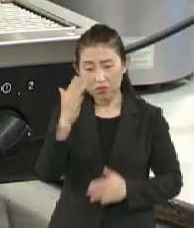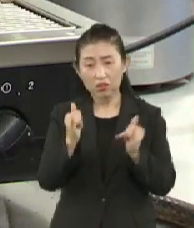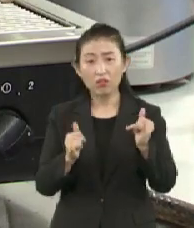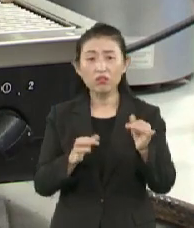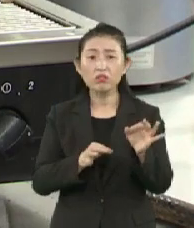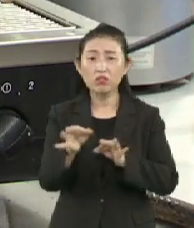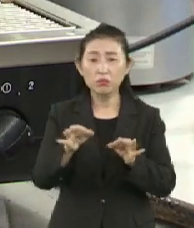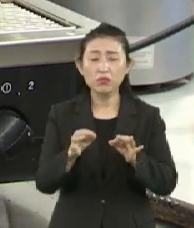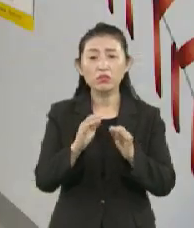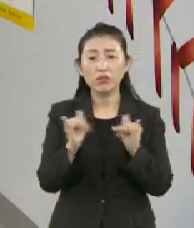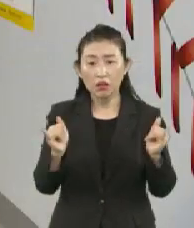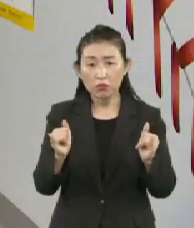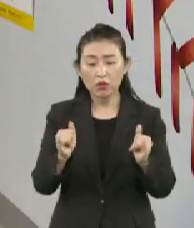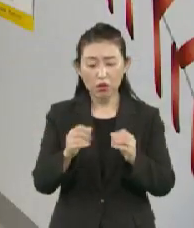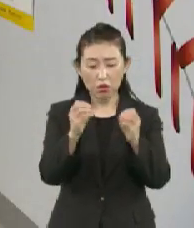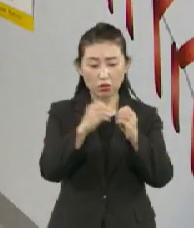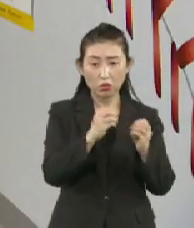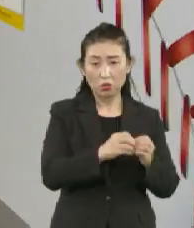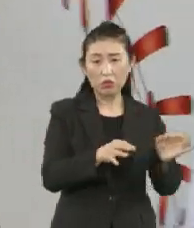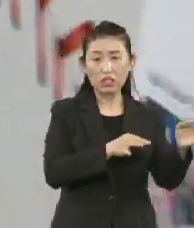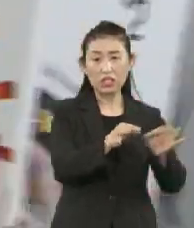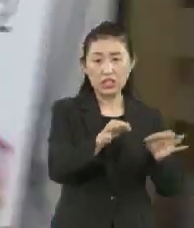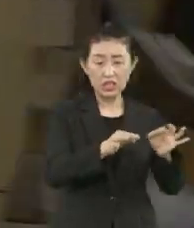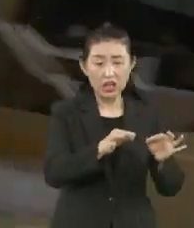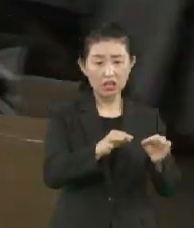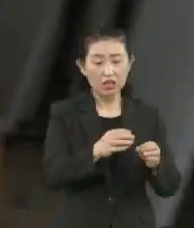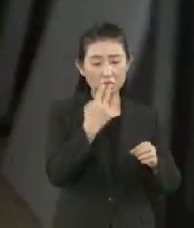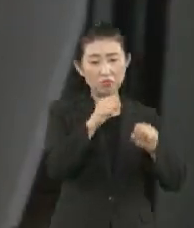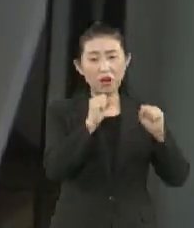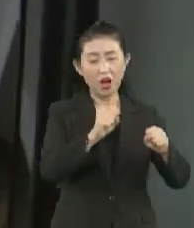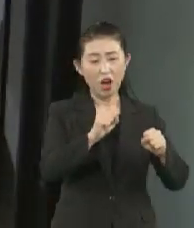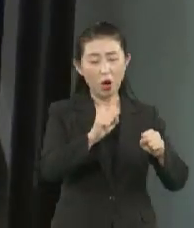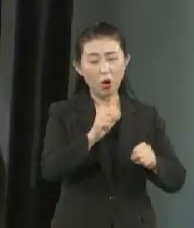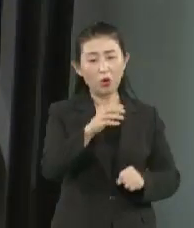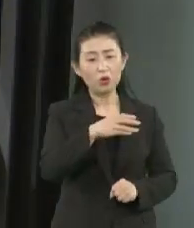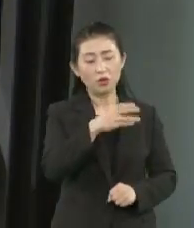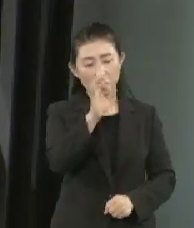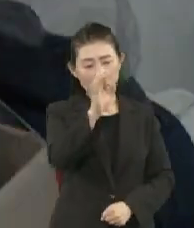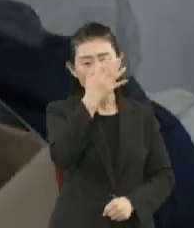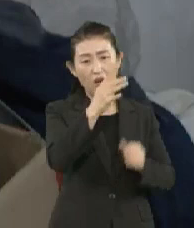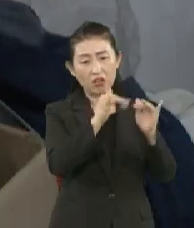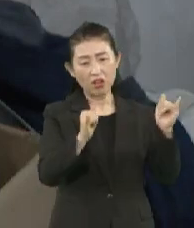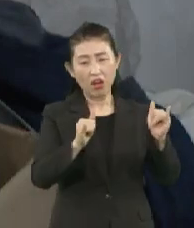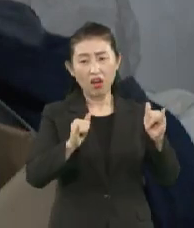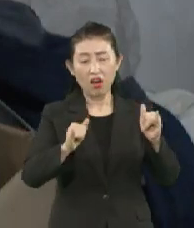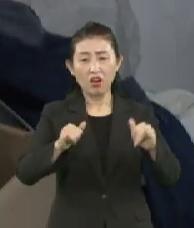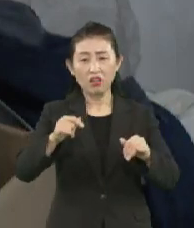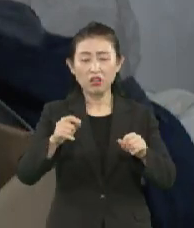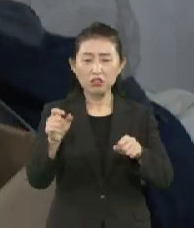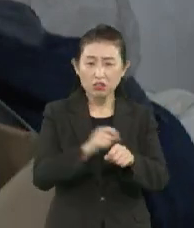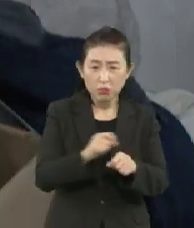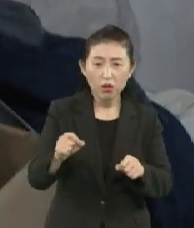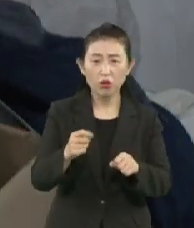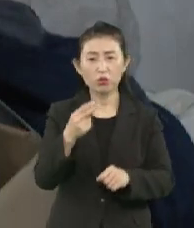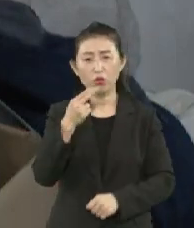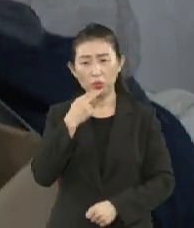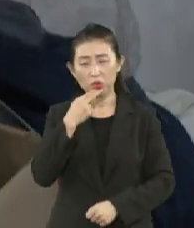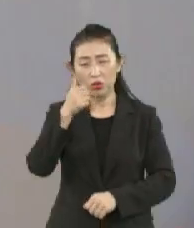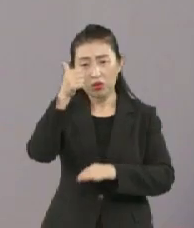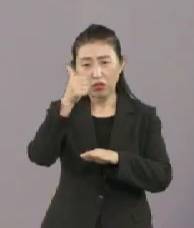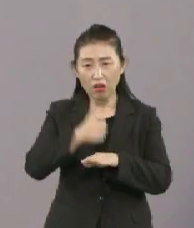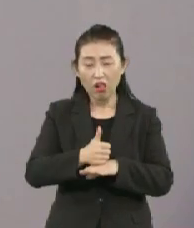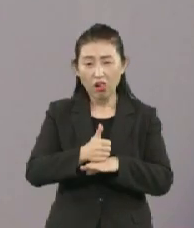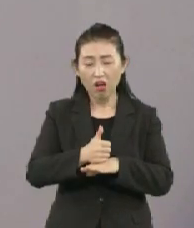상인들이 전통시장에서 살아남은 노련미 넘치는 기존 상인들과 차별화도 특성화도 이뤄내지